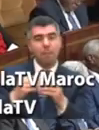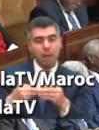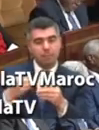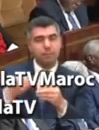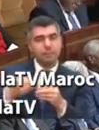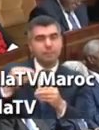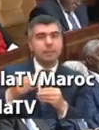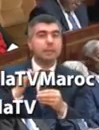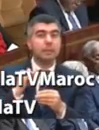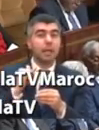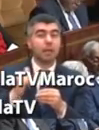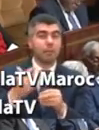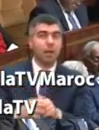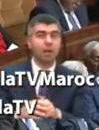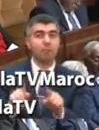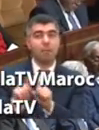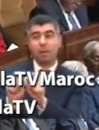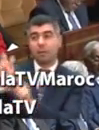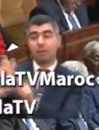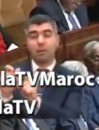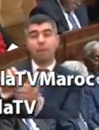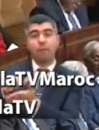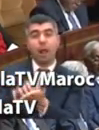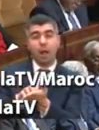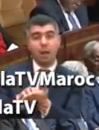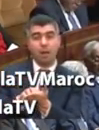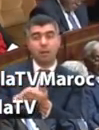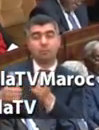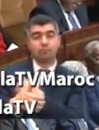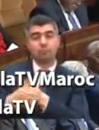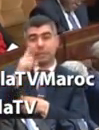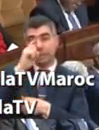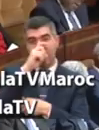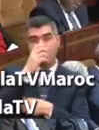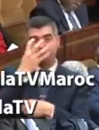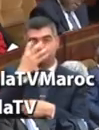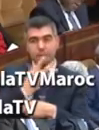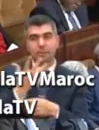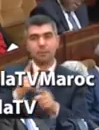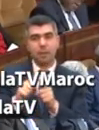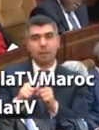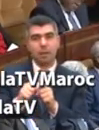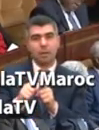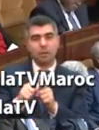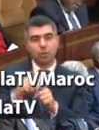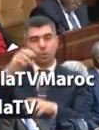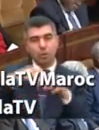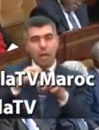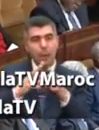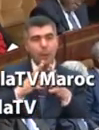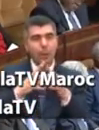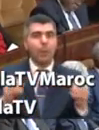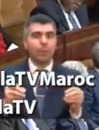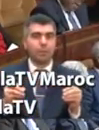منتظمة كتجعل الفلاح كيعاني، ولات الجفاف هو بنيوي لواحد